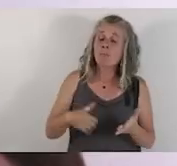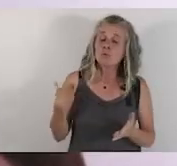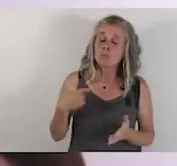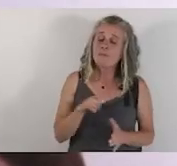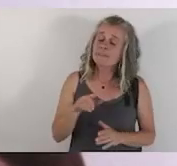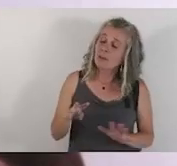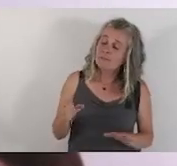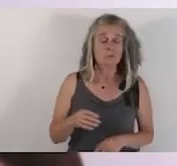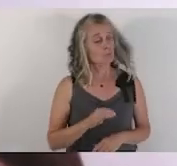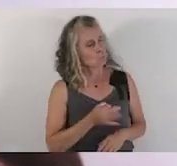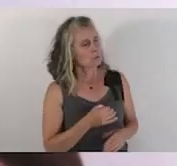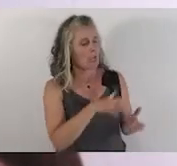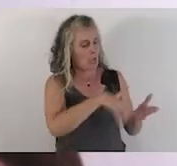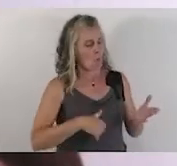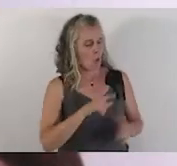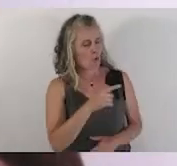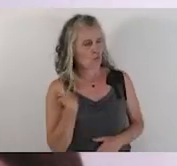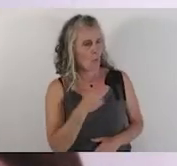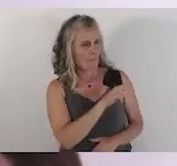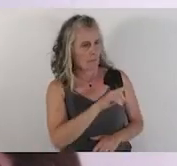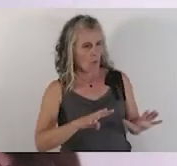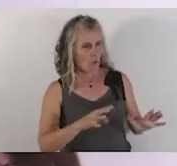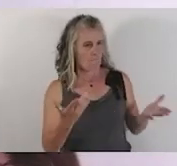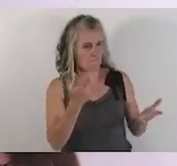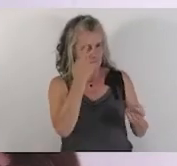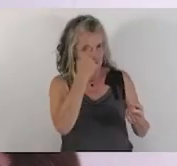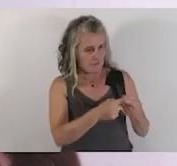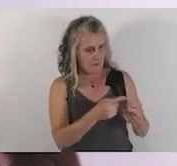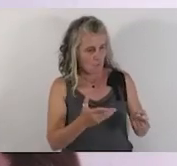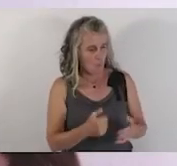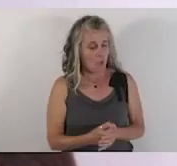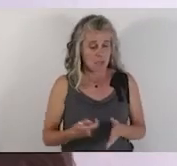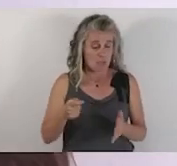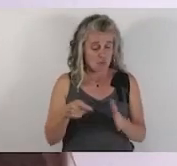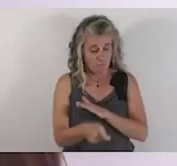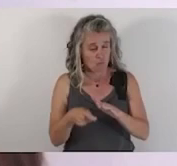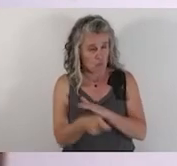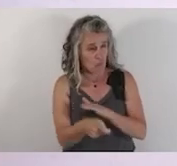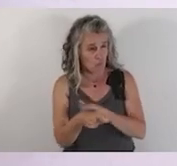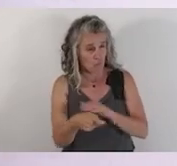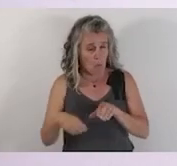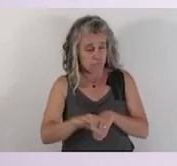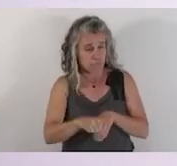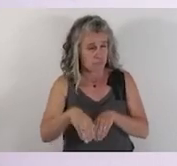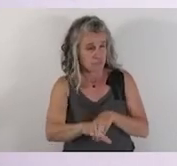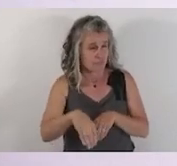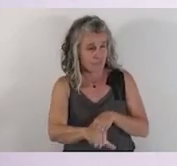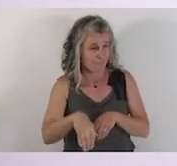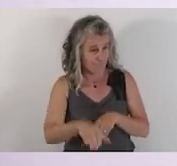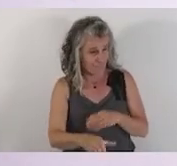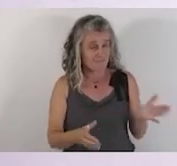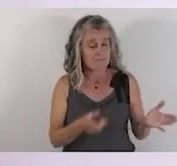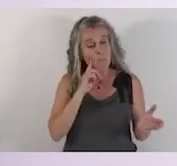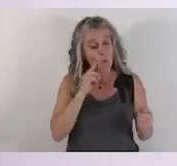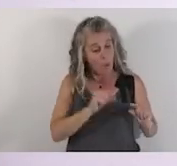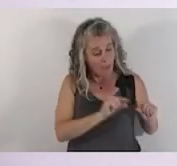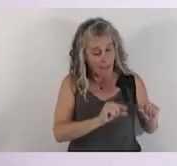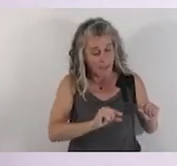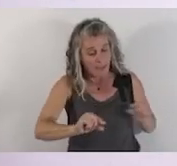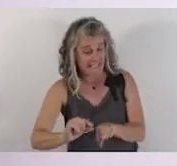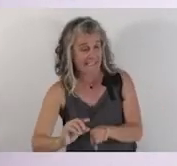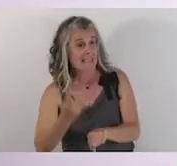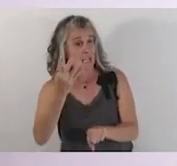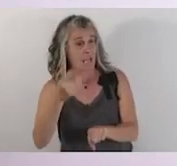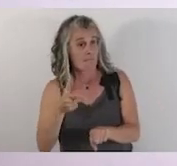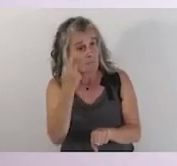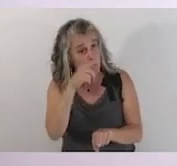rapport conséquent en matière d'attribution de subventions, puisqu'il s'agit de la quatrième répartition aux associations et